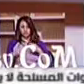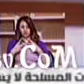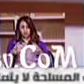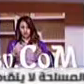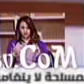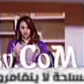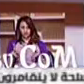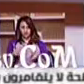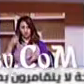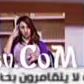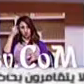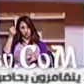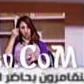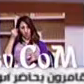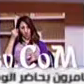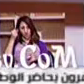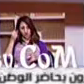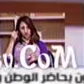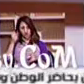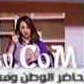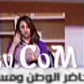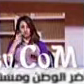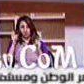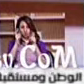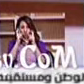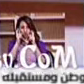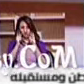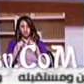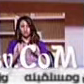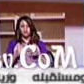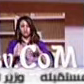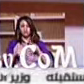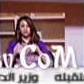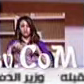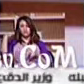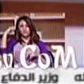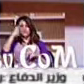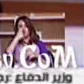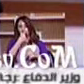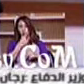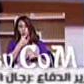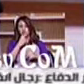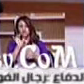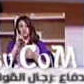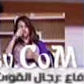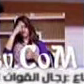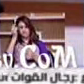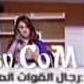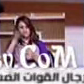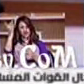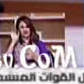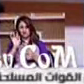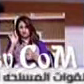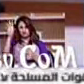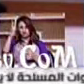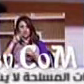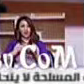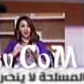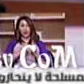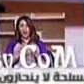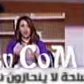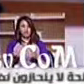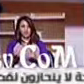شخصيات معارضه من جبهه الانقاذ مؤتمر ما بعد الرحيل ا كان مجرد محاوله لاعداد تصور